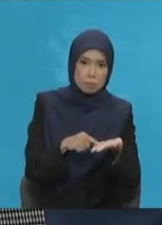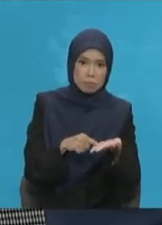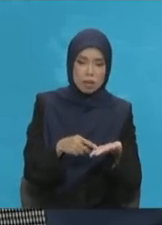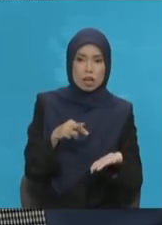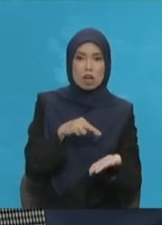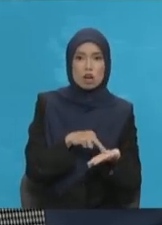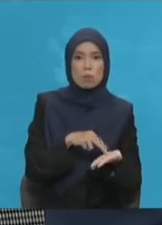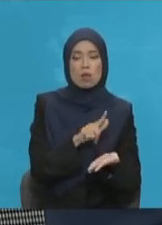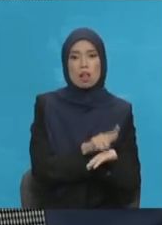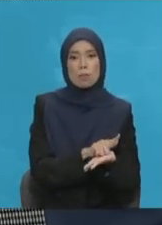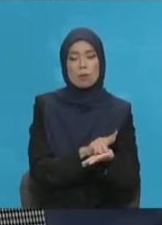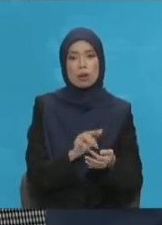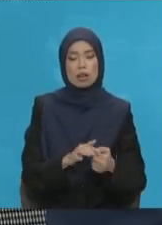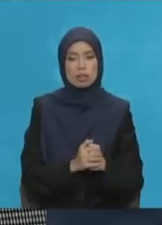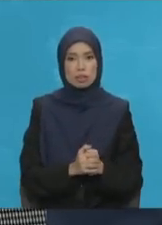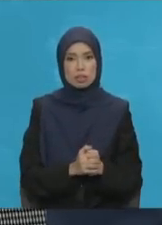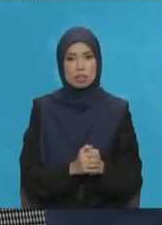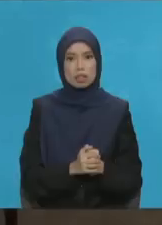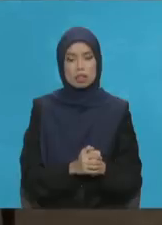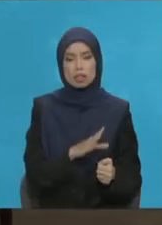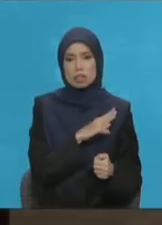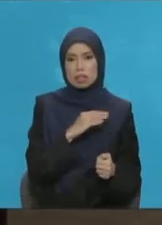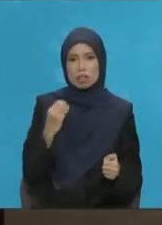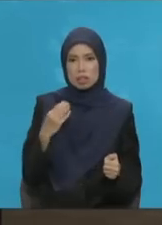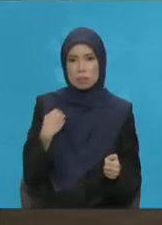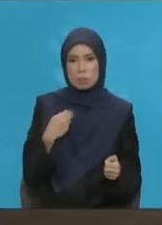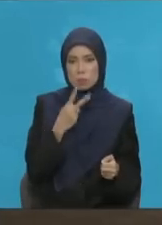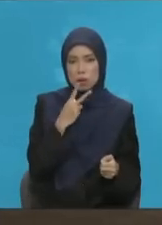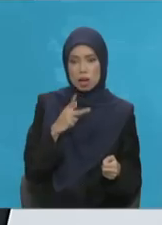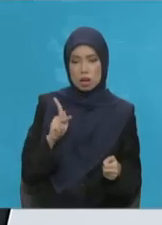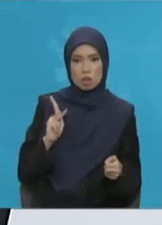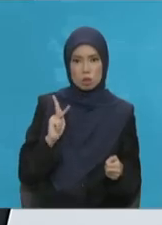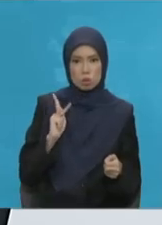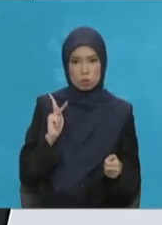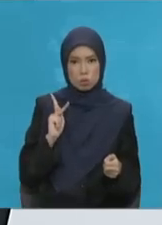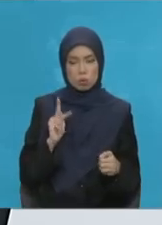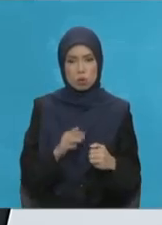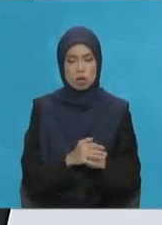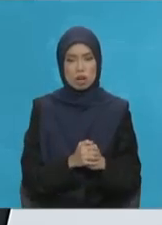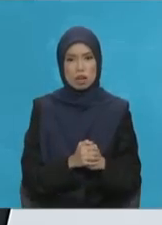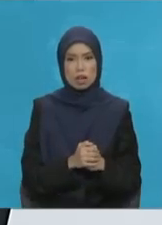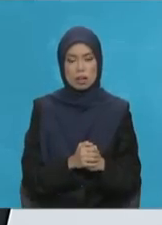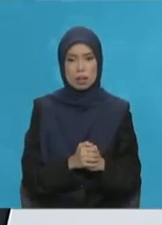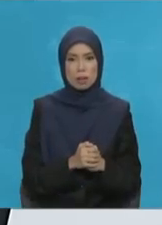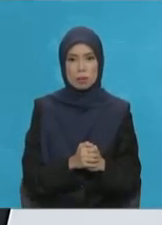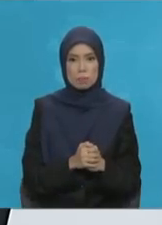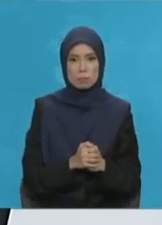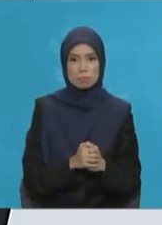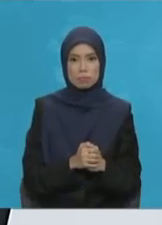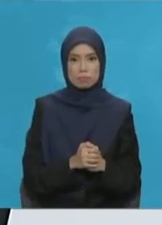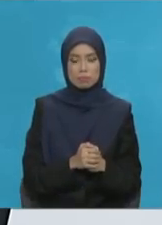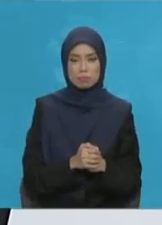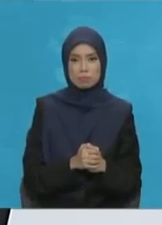kepemimpinan serta tahap pencapaian yang sudah didapat tentu saja yang mau